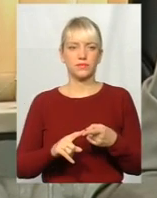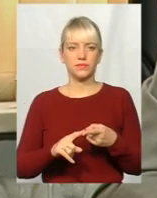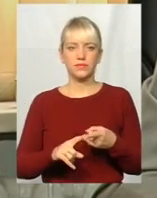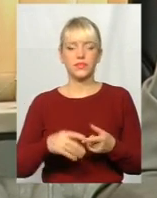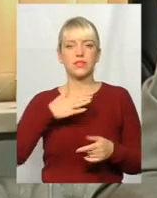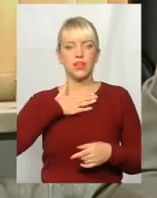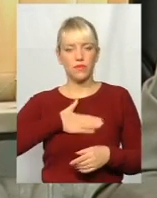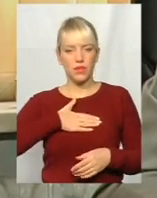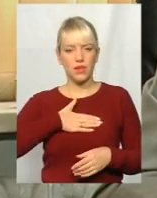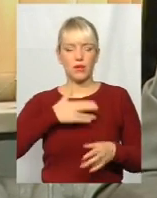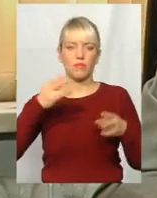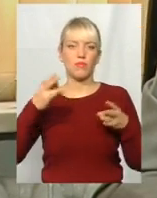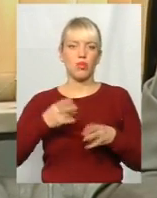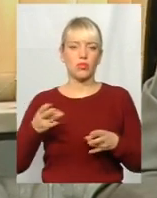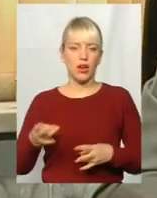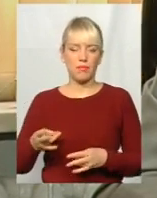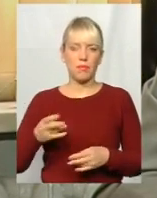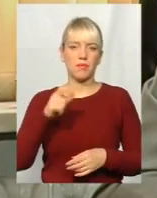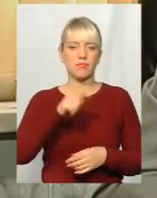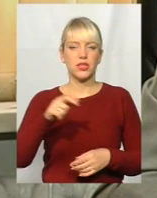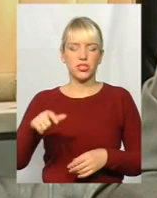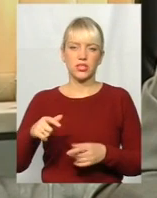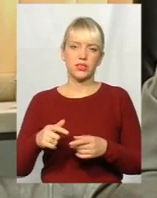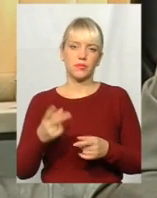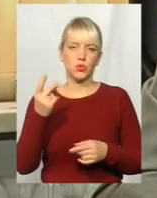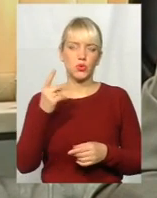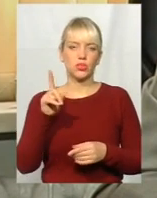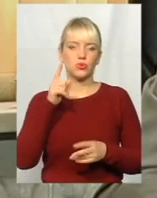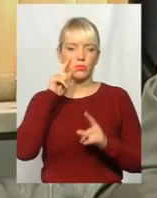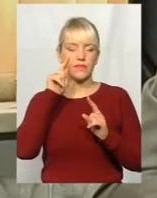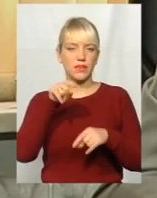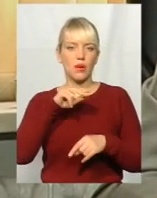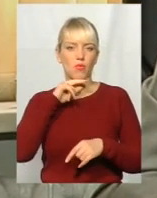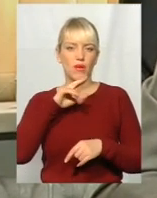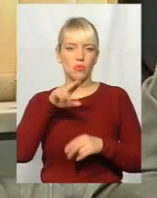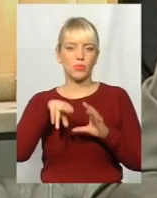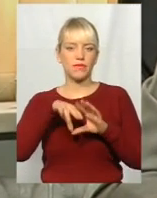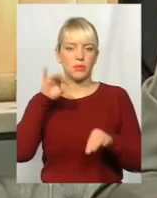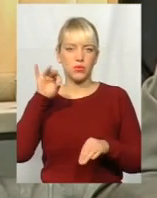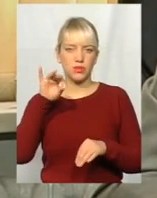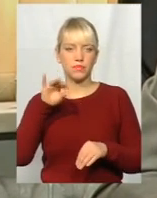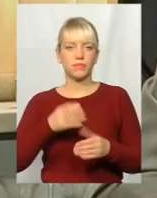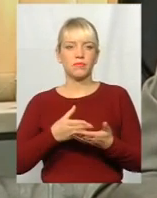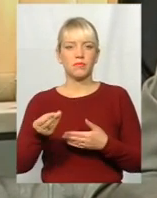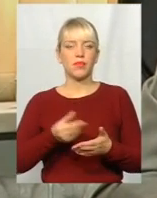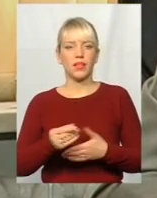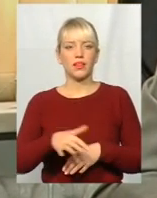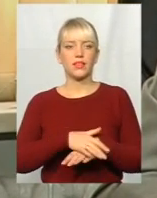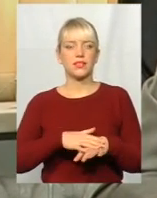значить, задовольняє потребам мешканців. І друге, значить, на що ми звертаємо увагу при виборі, сплата